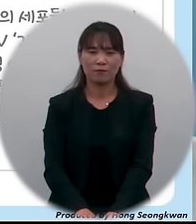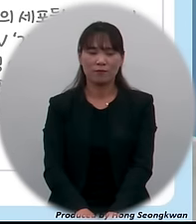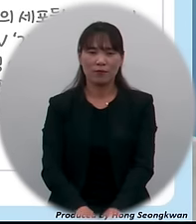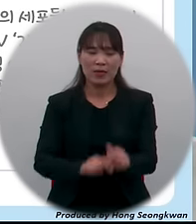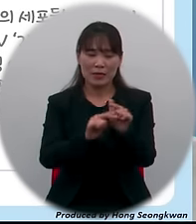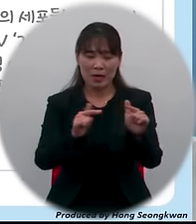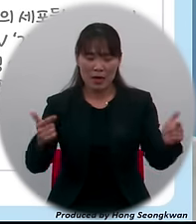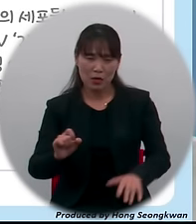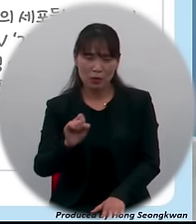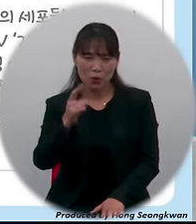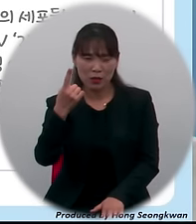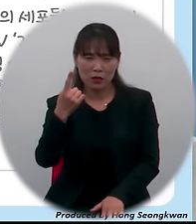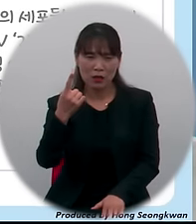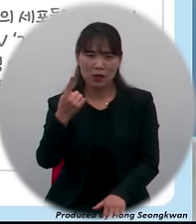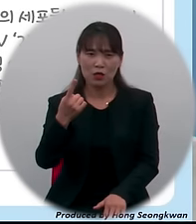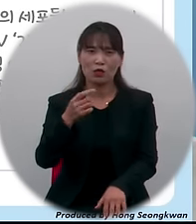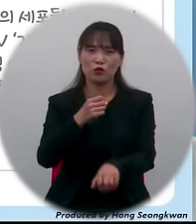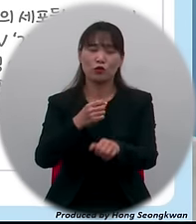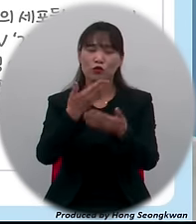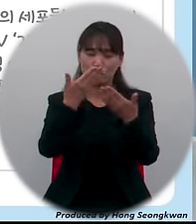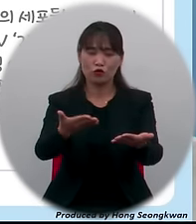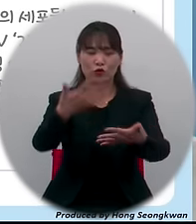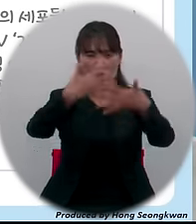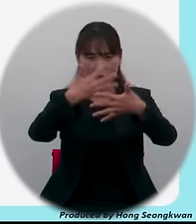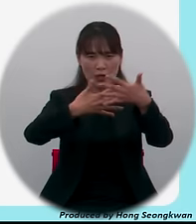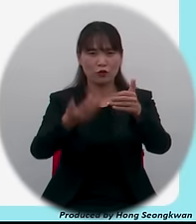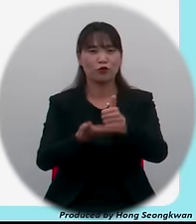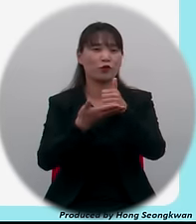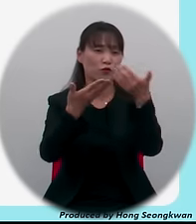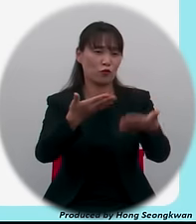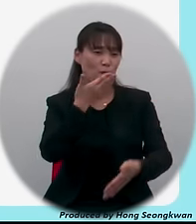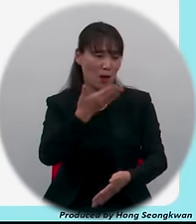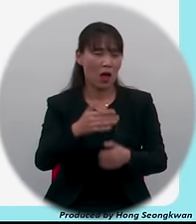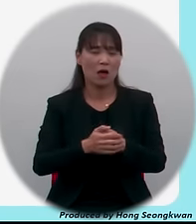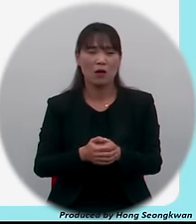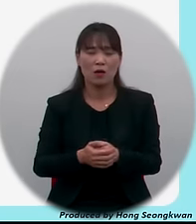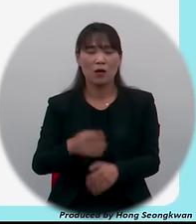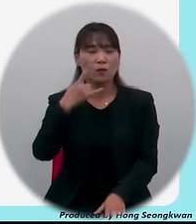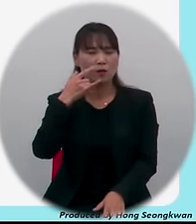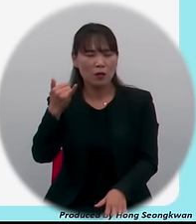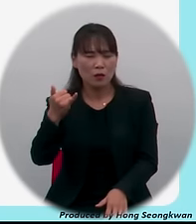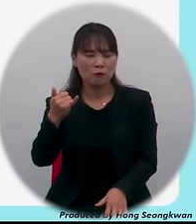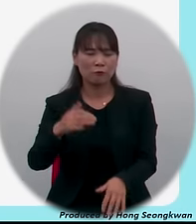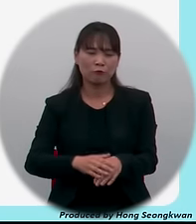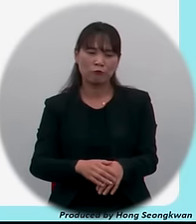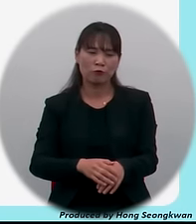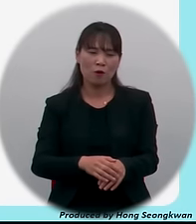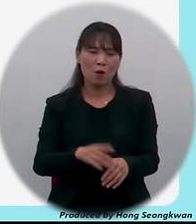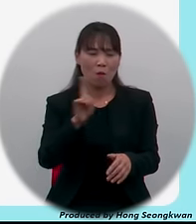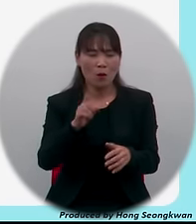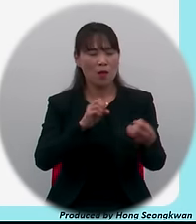수 있겠습니다 더불어서 다양한 동기자극 컨텐츠를 추천해 주시는 것도 아주 중요합니다 부모님들께서 사춘기 자녀들에게 좋은